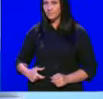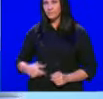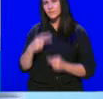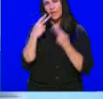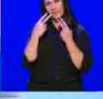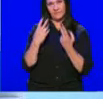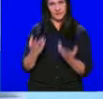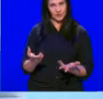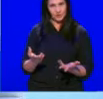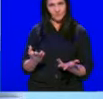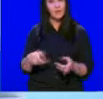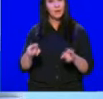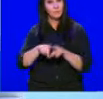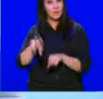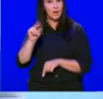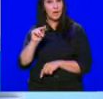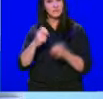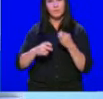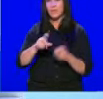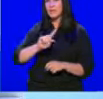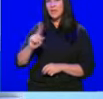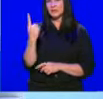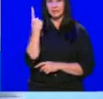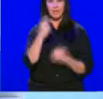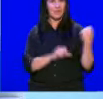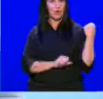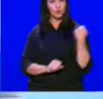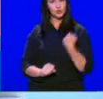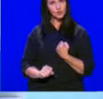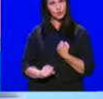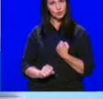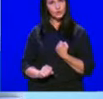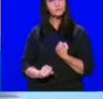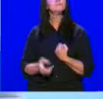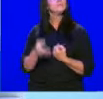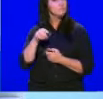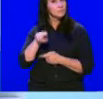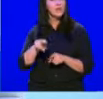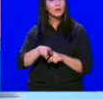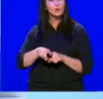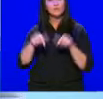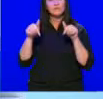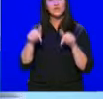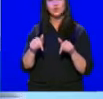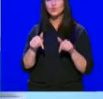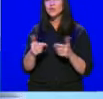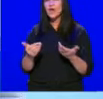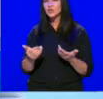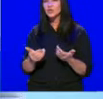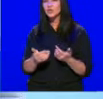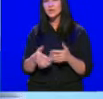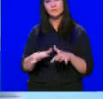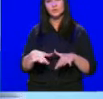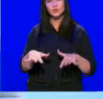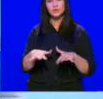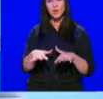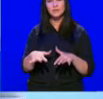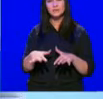Вижте, пак казвам, проблема не е в самата конституция. Тъй като и в настоящата ситуация... Всички се хващат за нея, нали